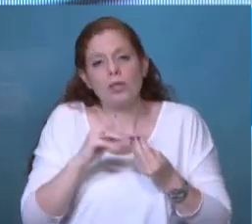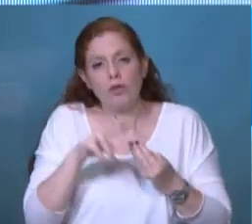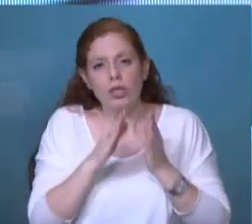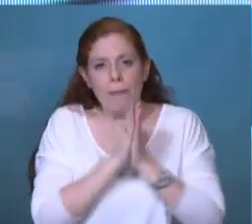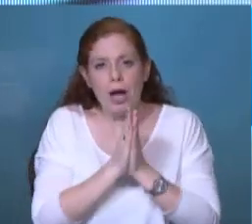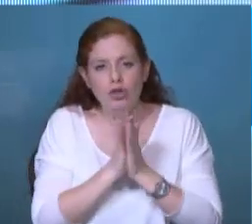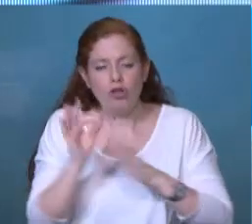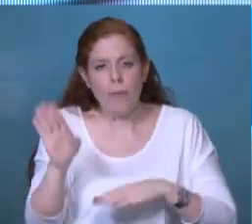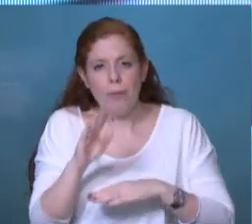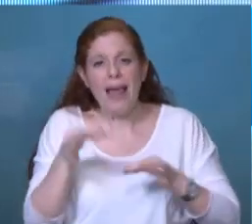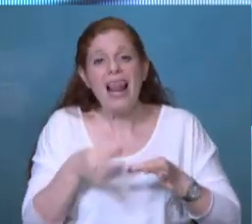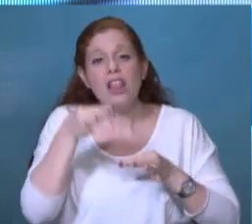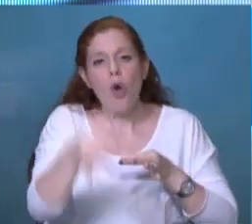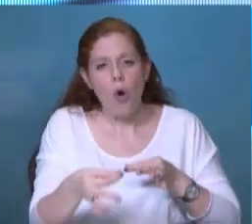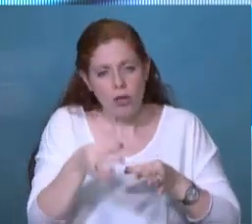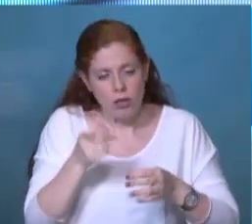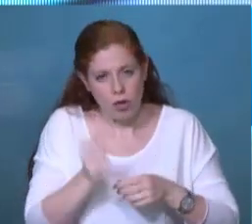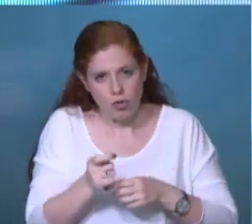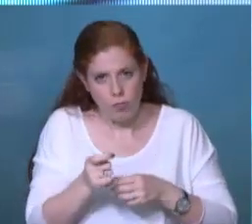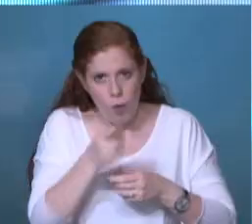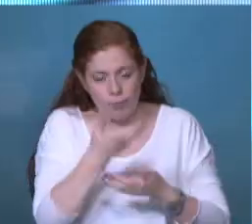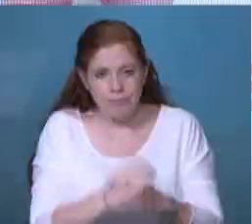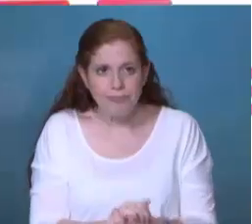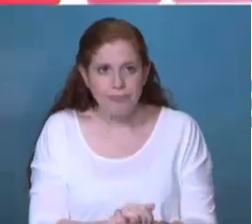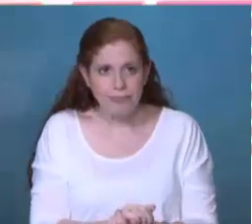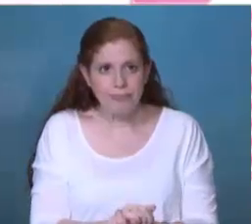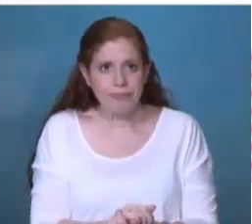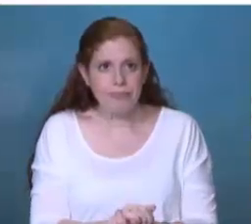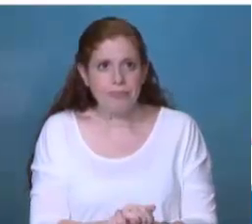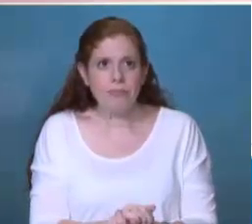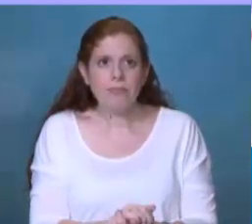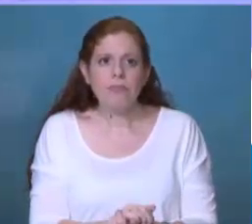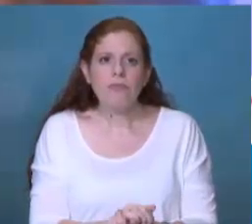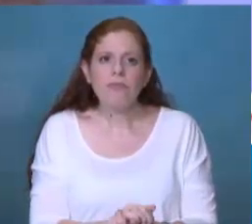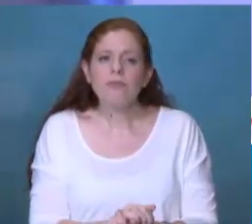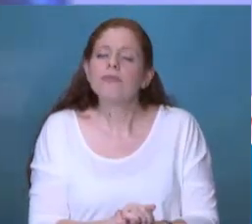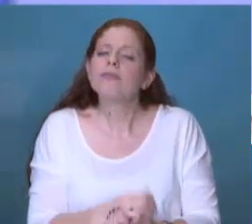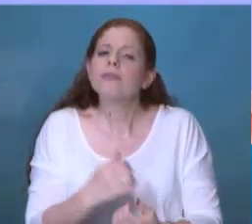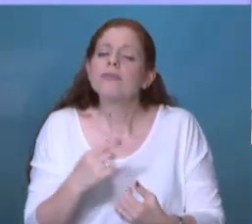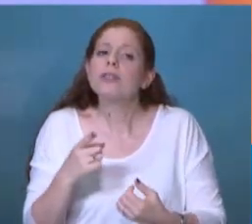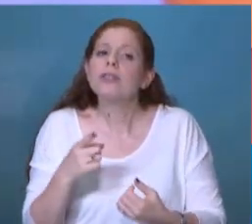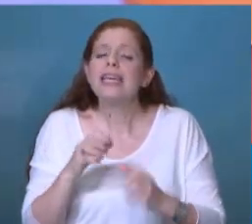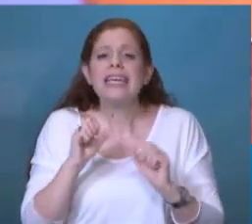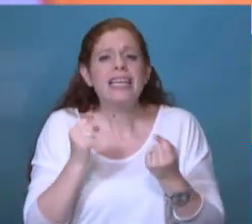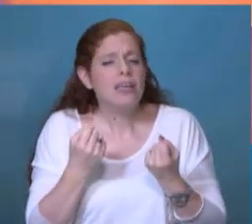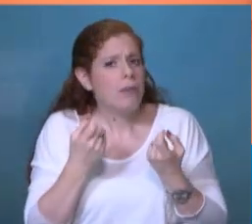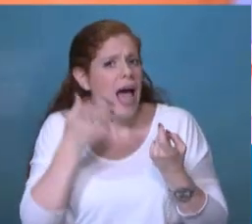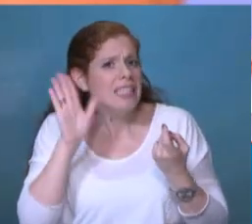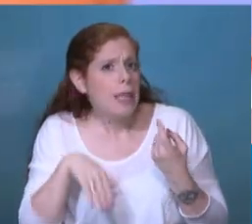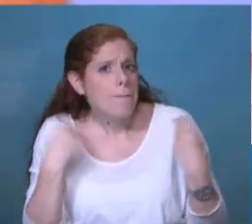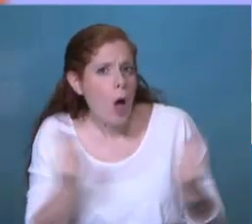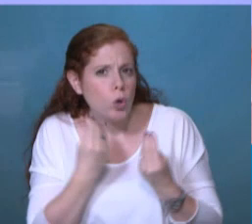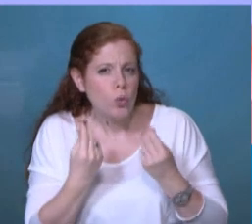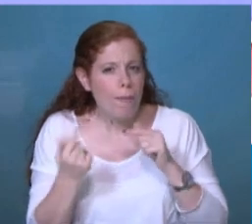השימוע בכתבה של פרשניתנו תמר אלמוג. העצמה גדולה מאוד. אם היה חסר משהו במחלוקות או במילה